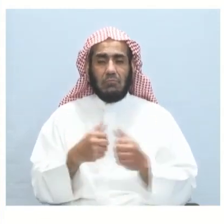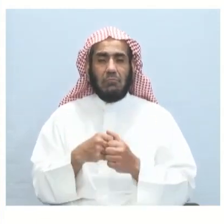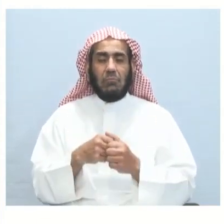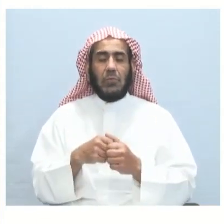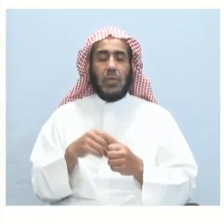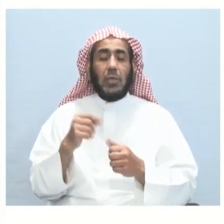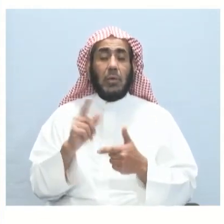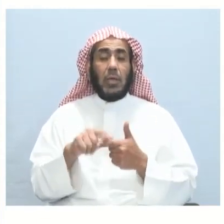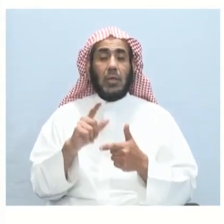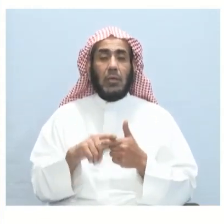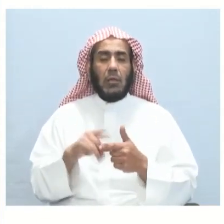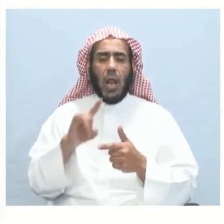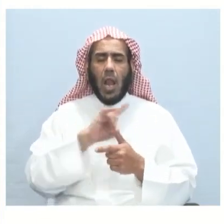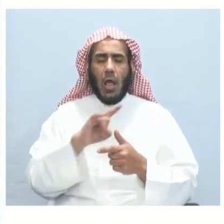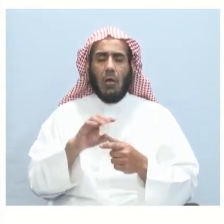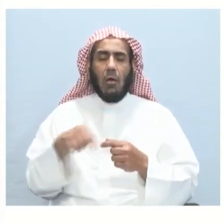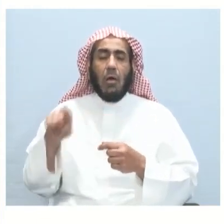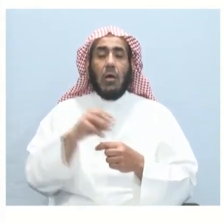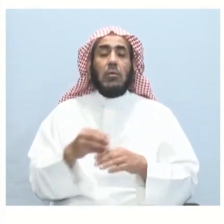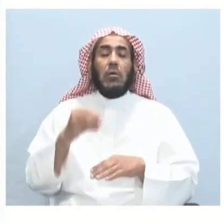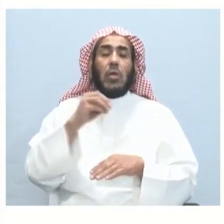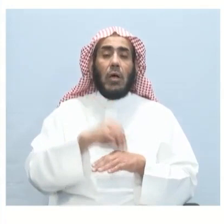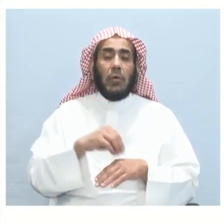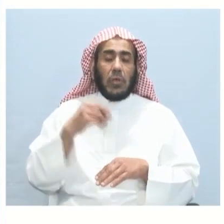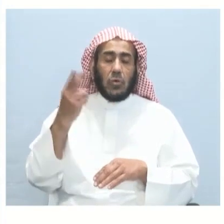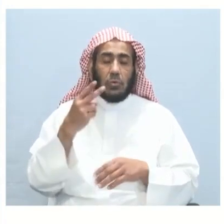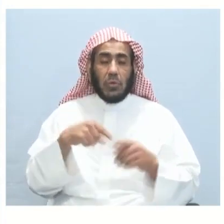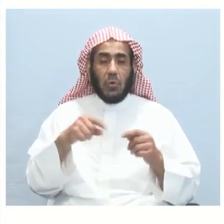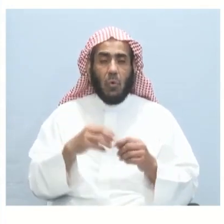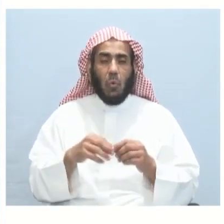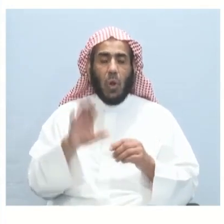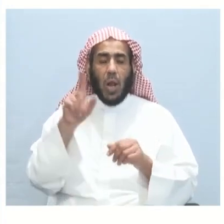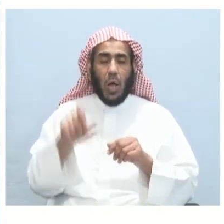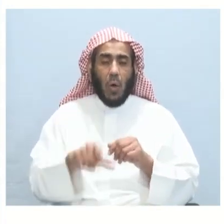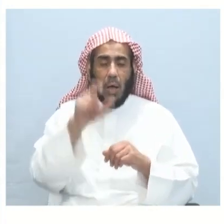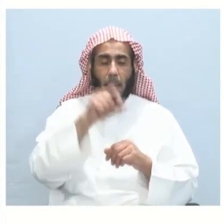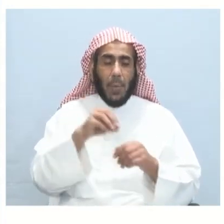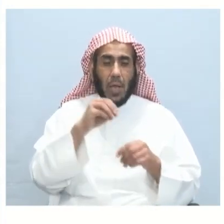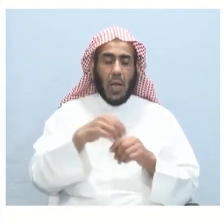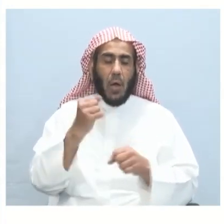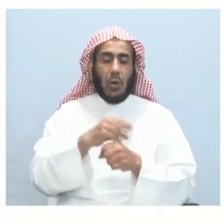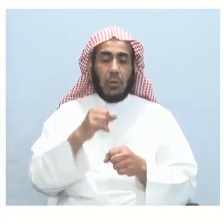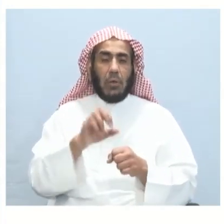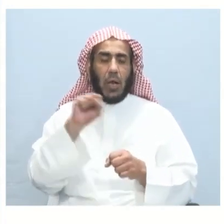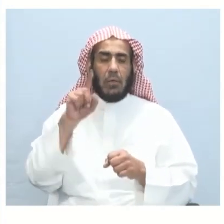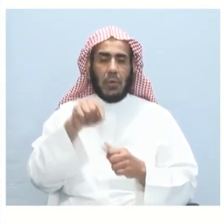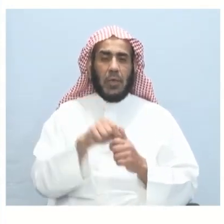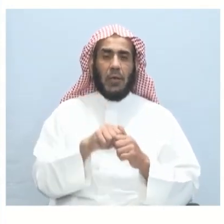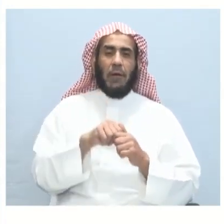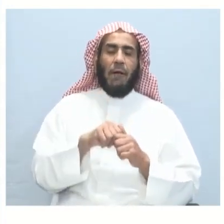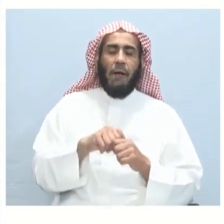العباره الثانيه لا يمكنك اضافه الرسوم التخطيطيه والقوائم الى ورقه العمل الخاصه بك